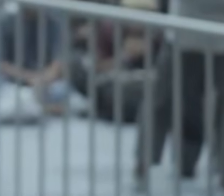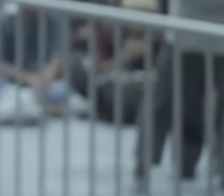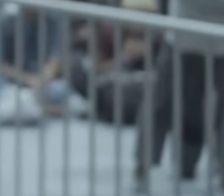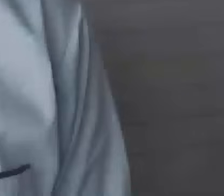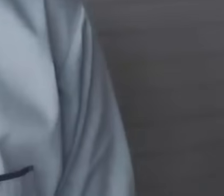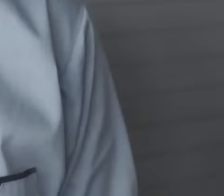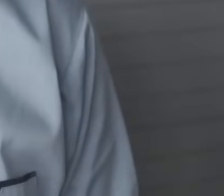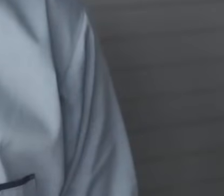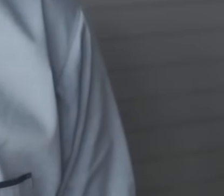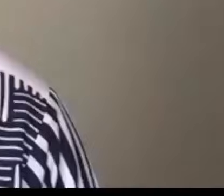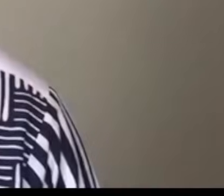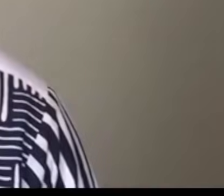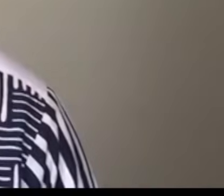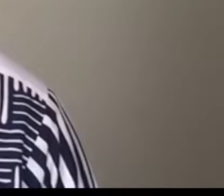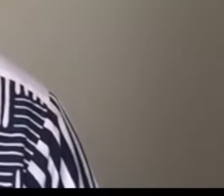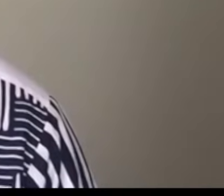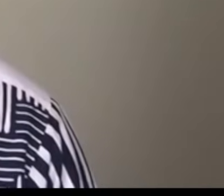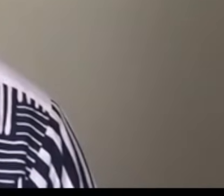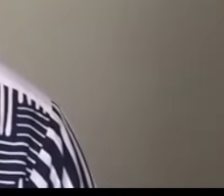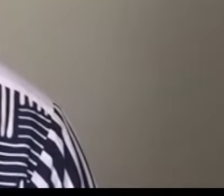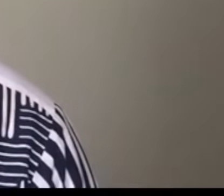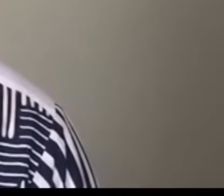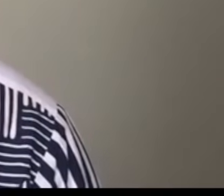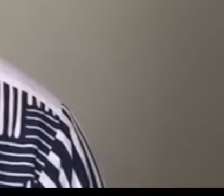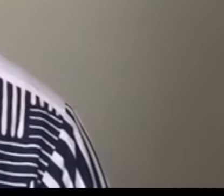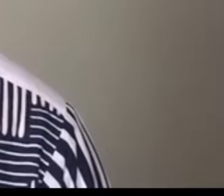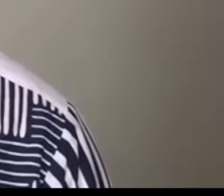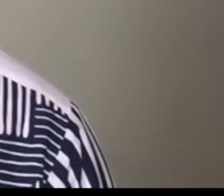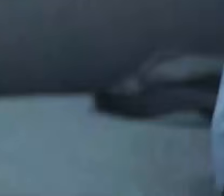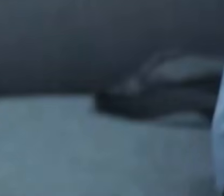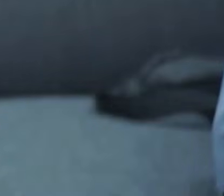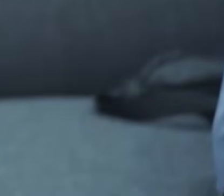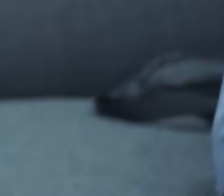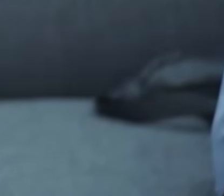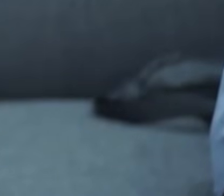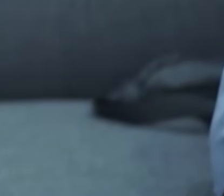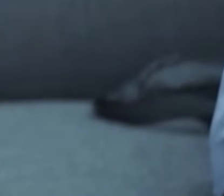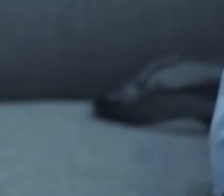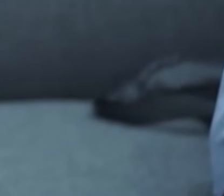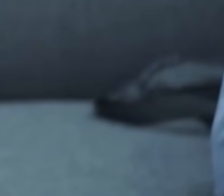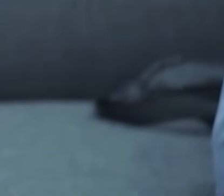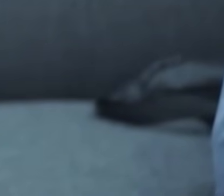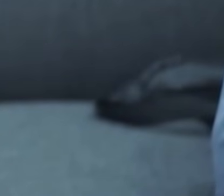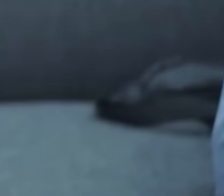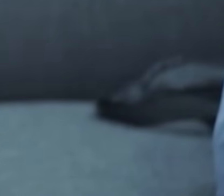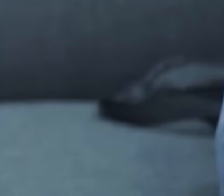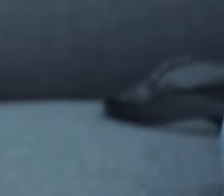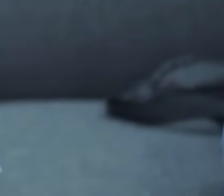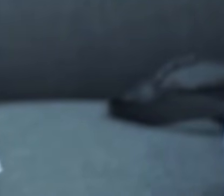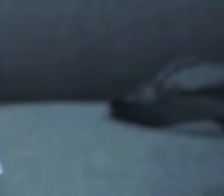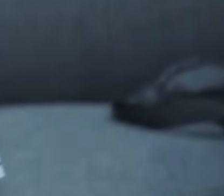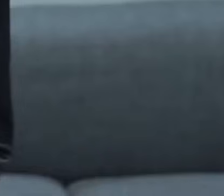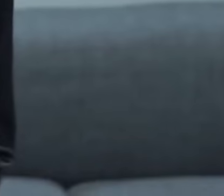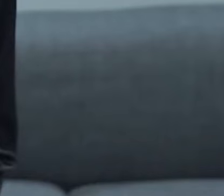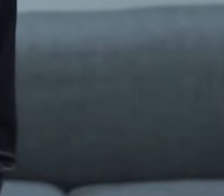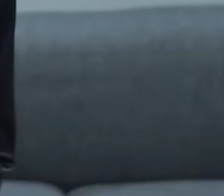yang mulia. Orang tua buat saya. Beliau adalah sang pengingat kematian. Beliau adalah pelopor zikir di